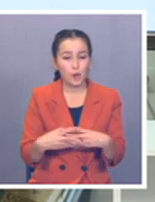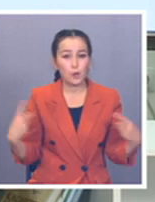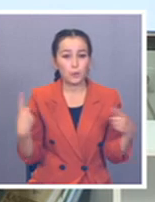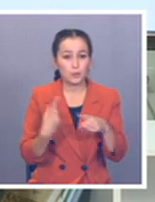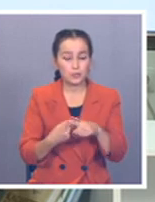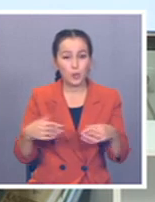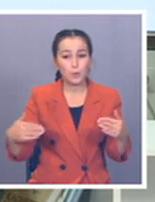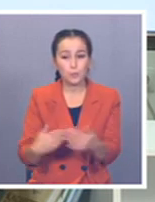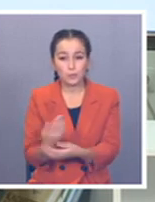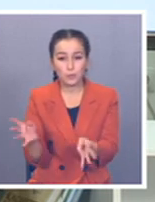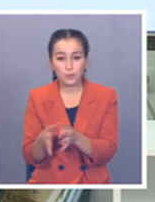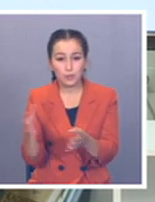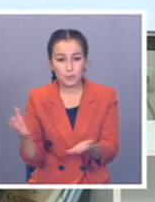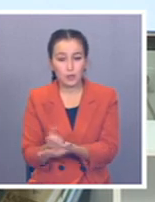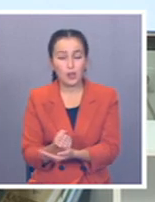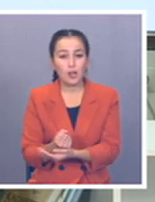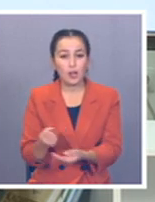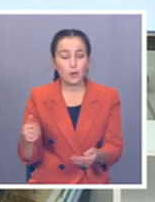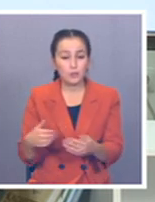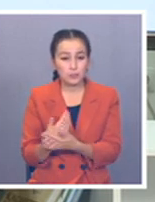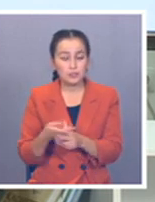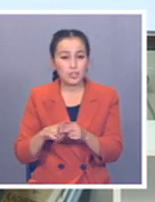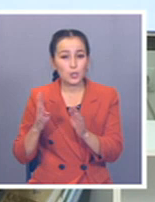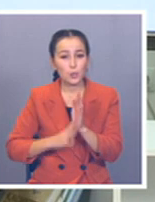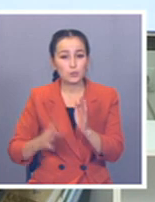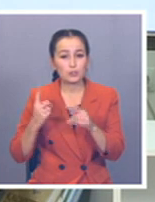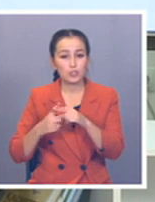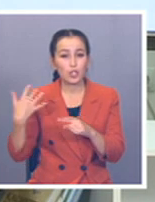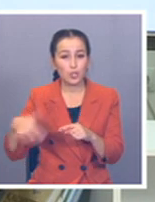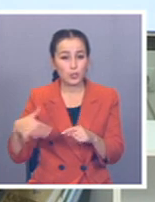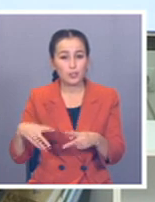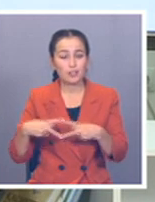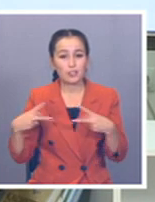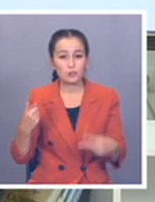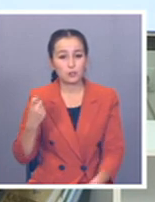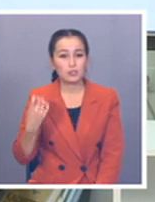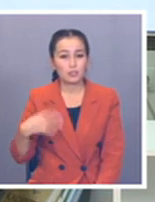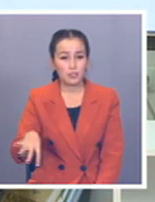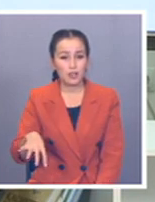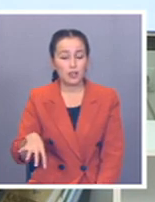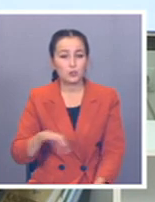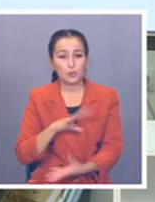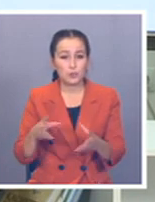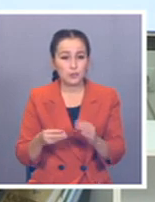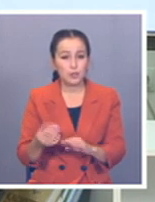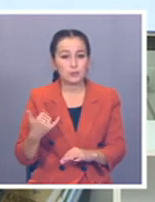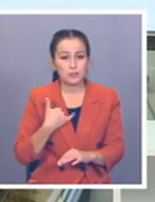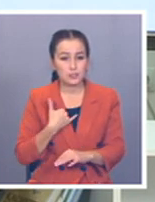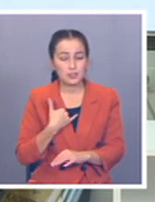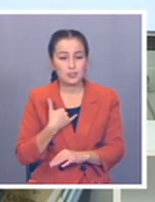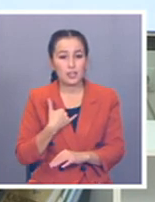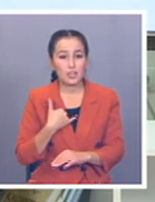пайда болды, яғни жаңа қорытпаның салмағы ол 90 қосылған 50 тең болады 140-ға. Сонымен біз